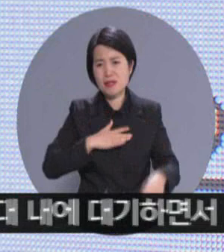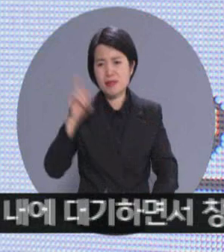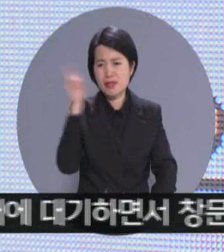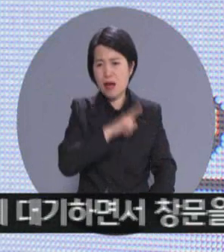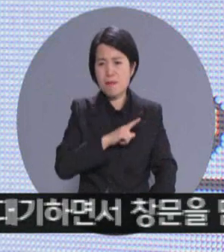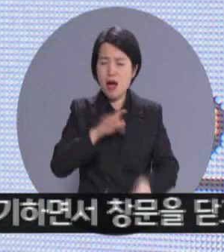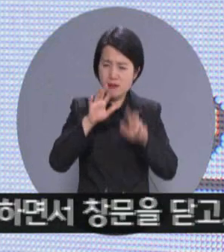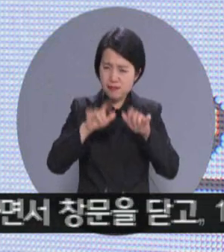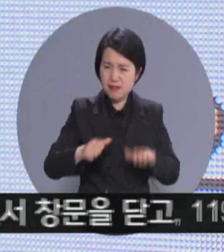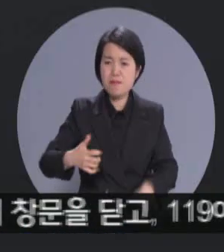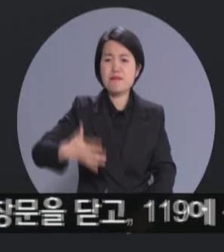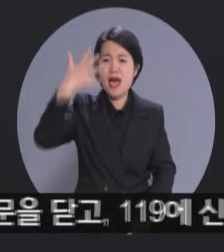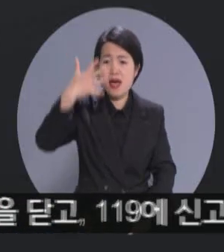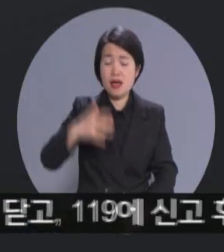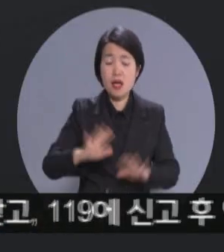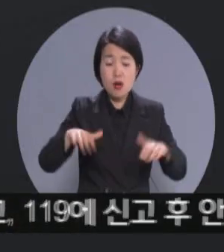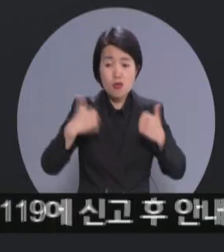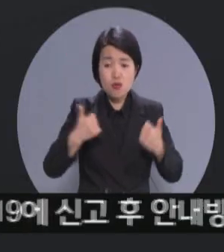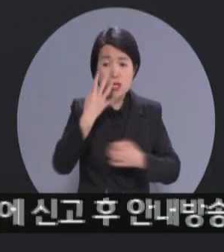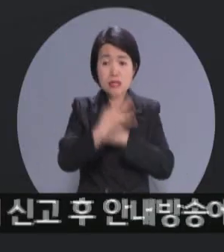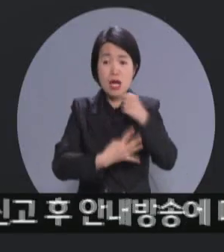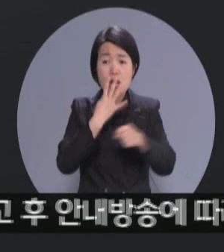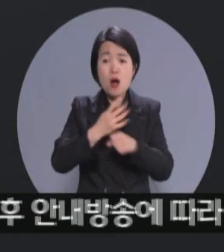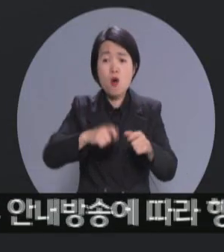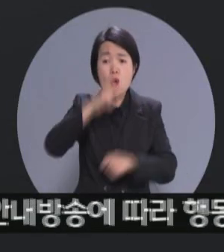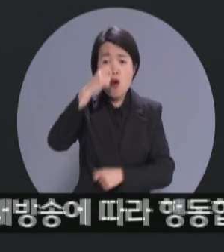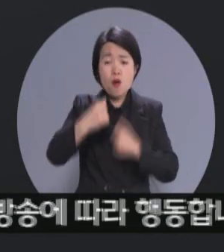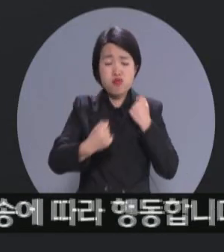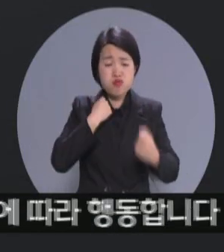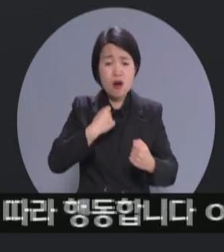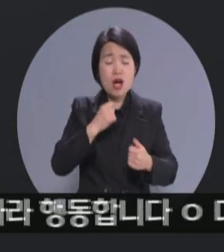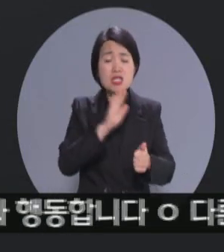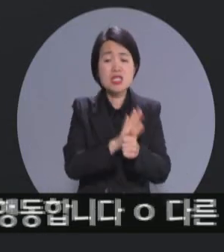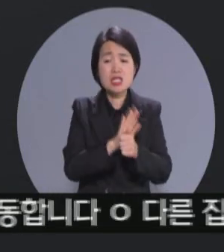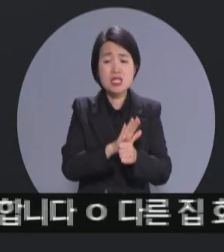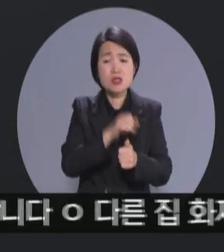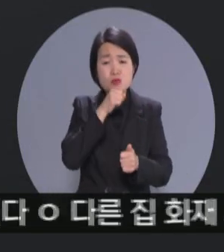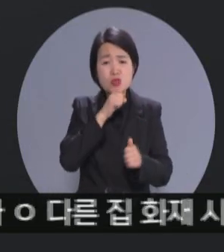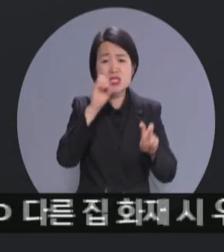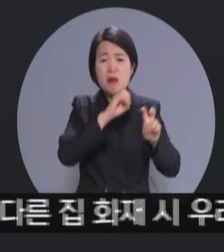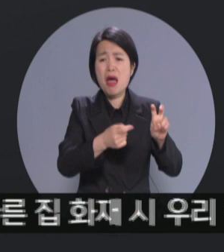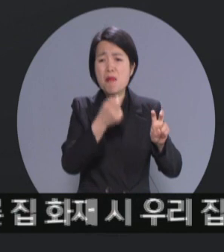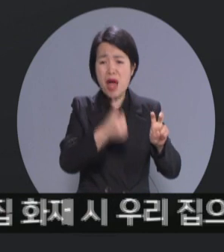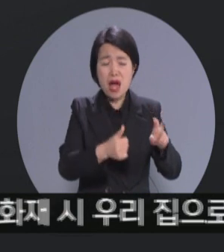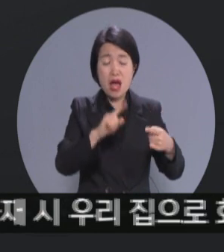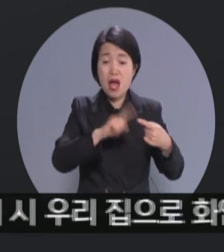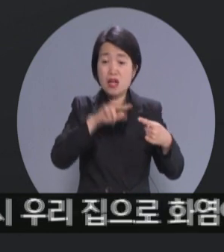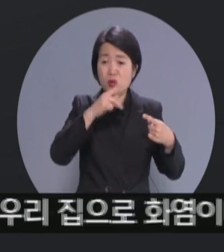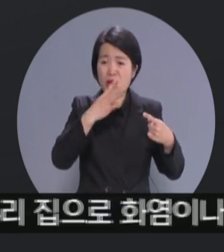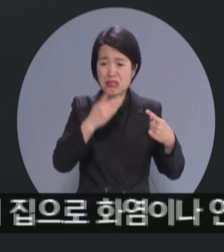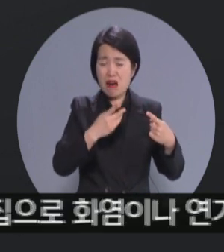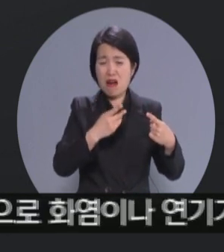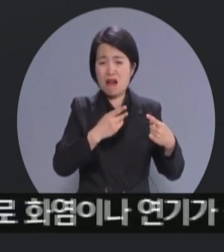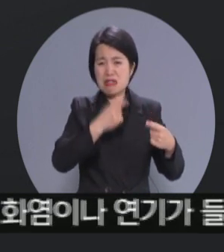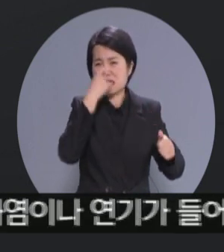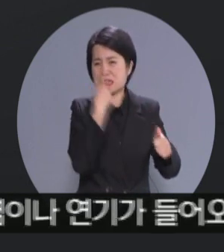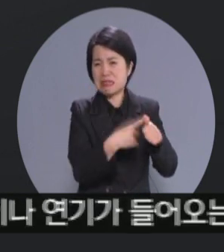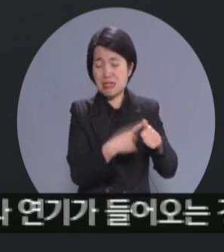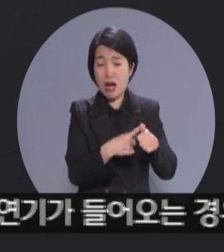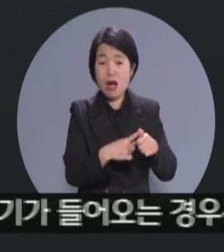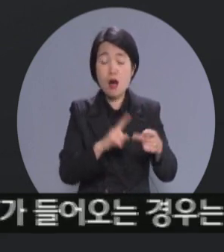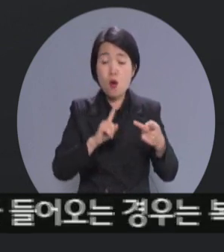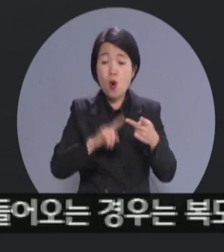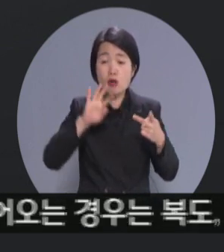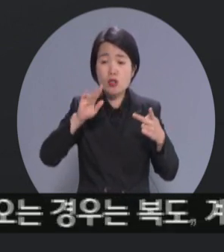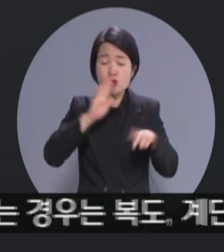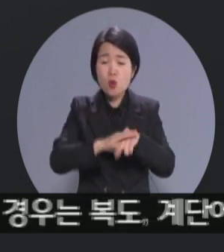드러냈습니다. 4년 동안 국회의원을 하고도 지지율이 20% 안팎이라며 소병철 의원을 겨냥했고 손은모